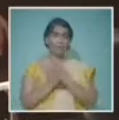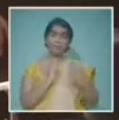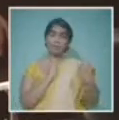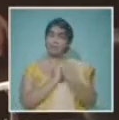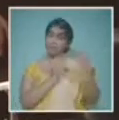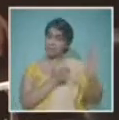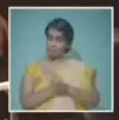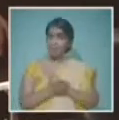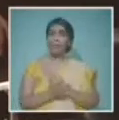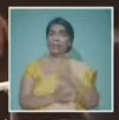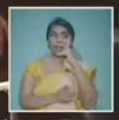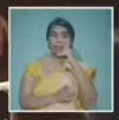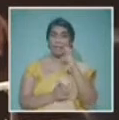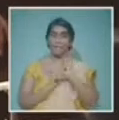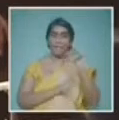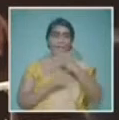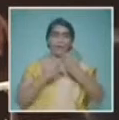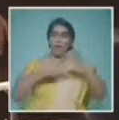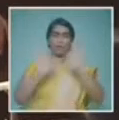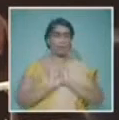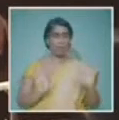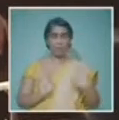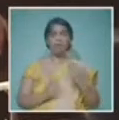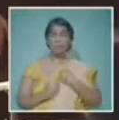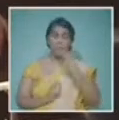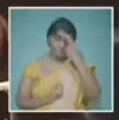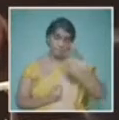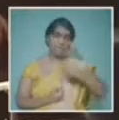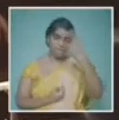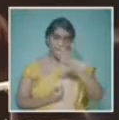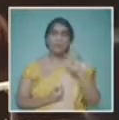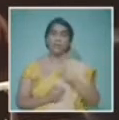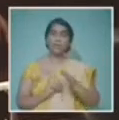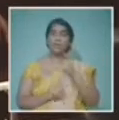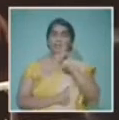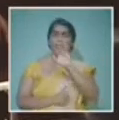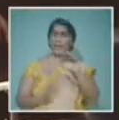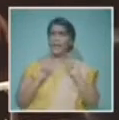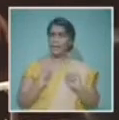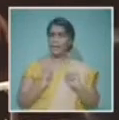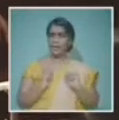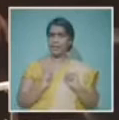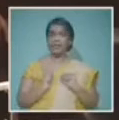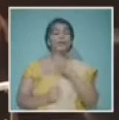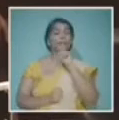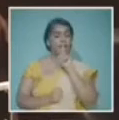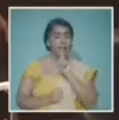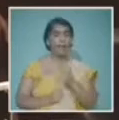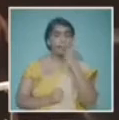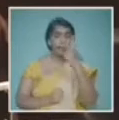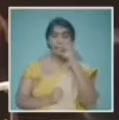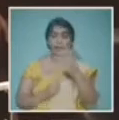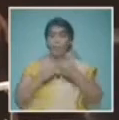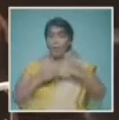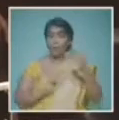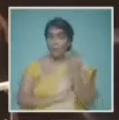ගැනීම වෙනුවෙන් දෙකහමාරෙන් පාර්ලිමේන්තු විසිරුව හරින්නේ නැහැ. මා කෙරේ විශ්වාසය තබන්න කියලා ජනාධිපතිවරයා කියන මොකටද? කියන්නේ දෙකහමාර විසිරුව